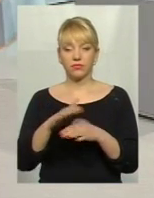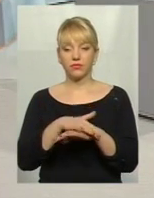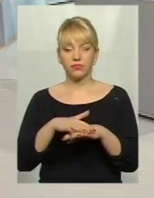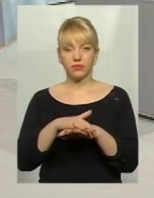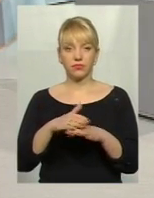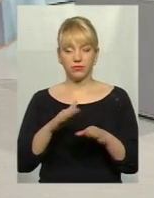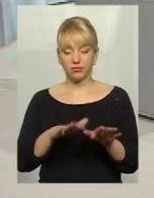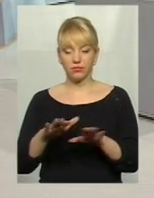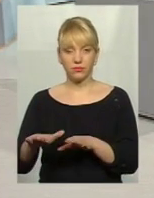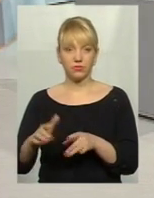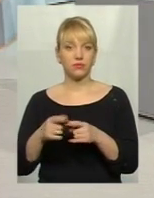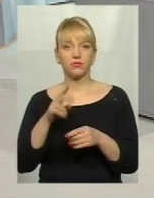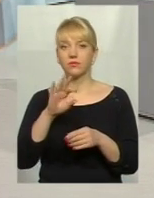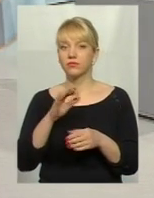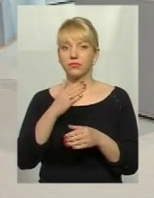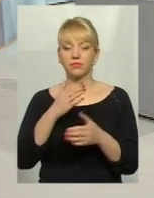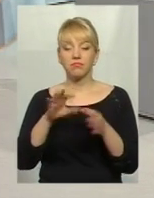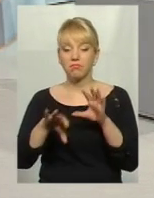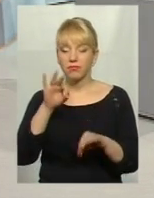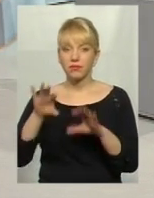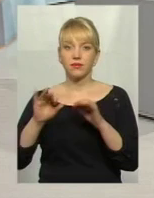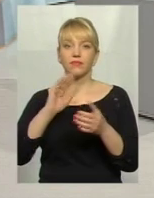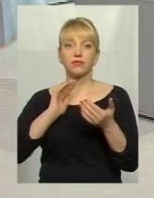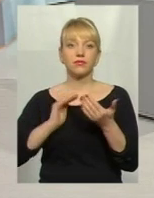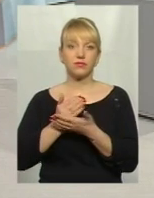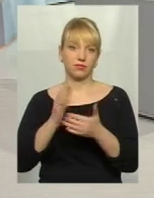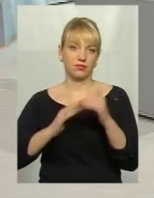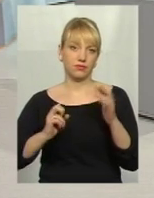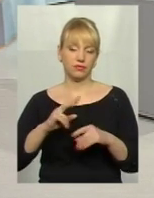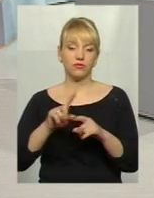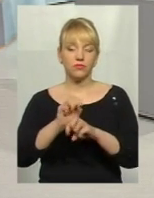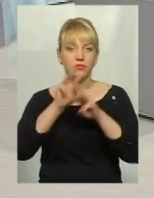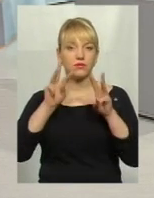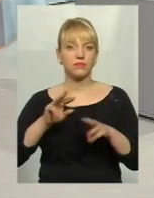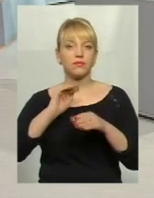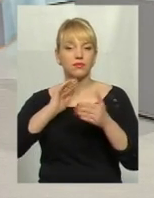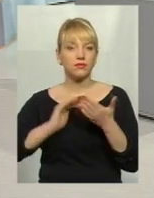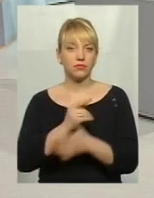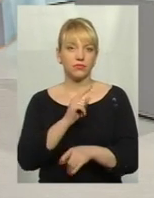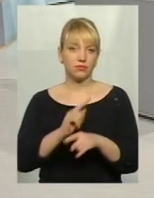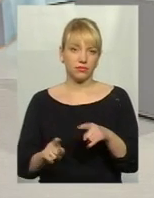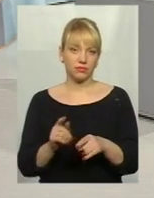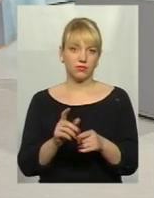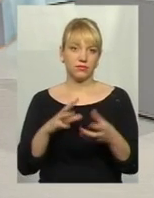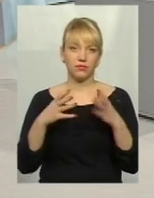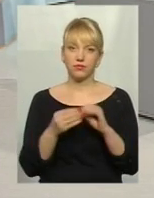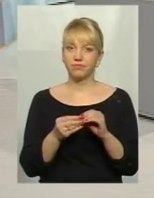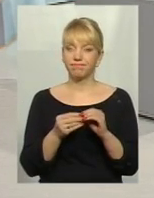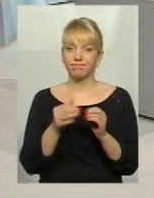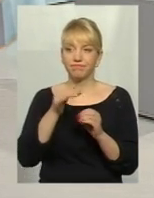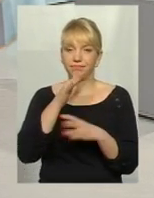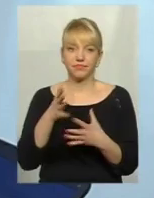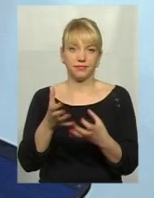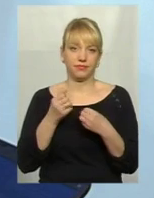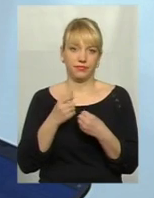підібрати якісних фахівців, так, звертаються люди, але забезпечити якісний швидкий результат не беруться. І